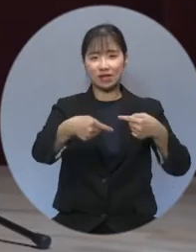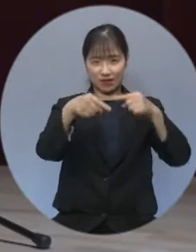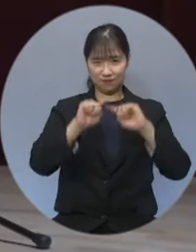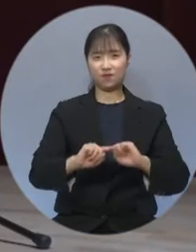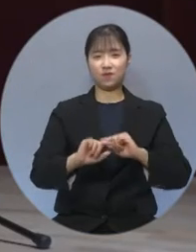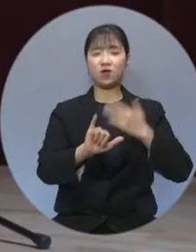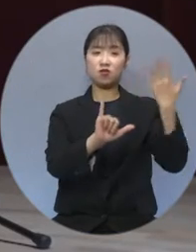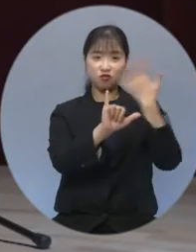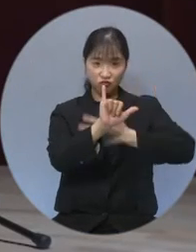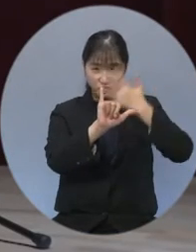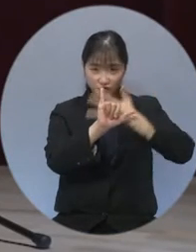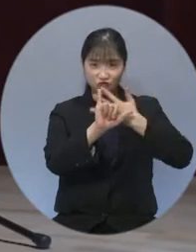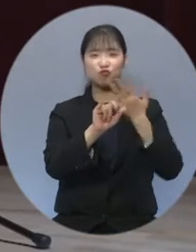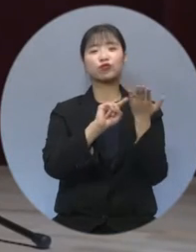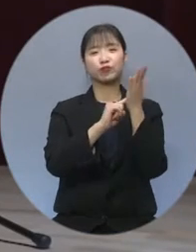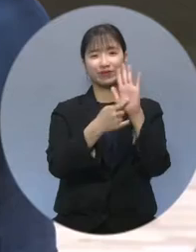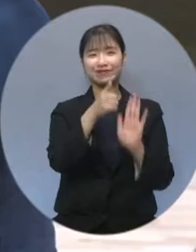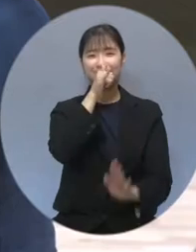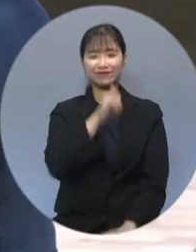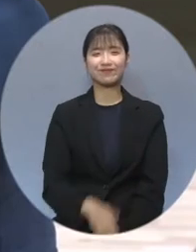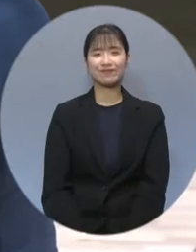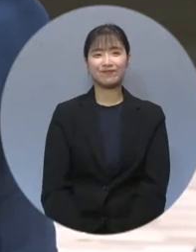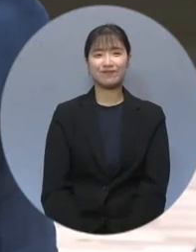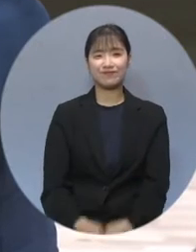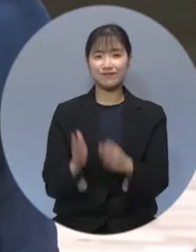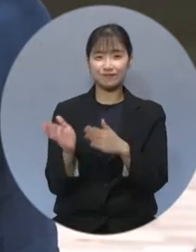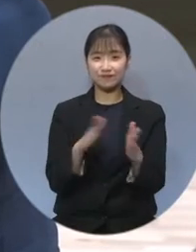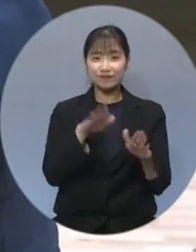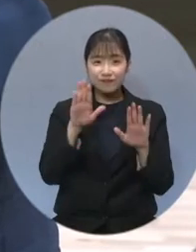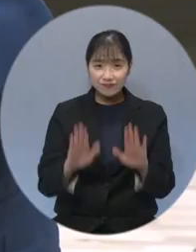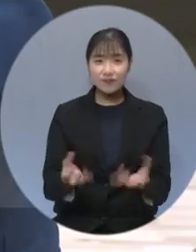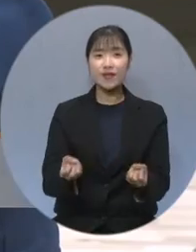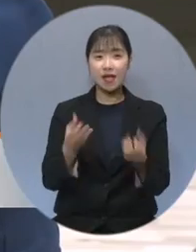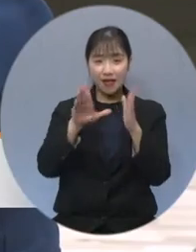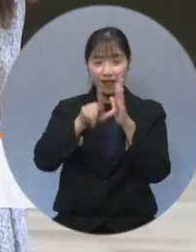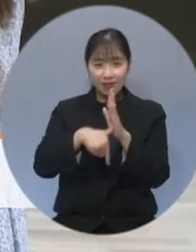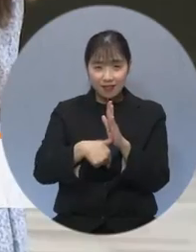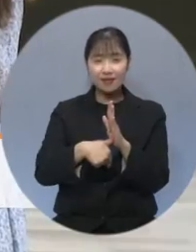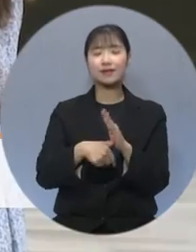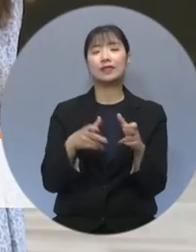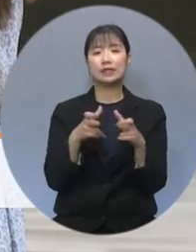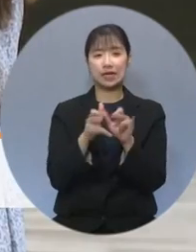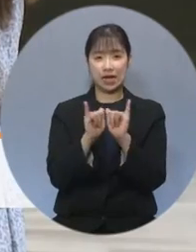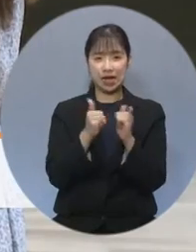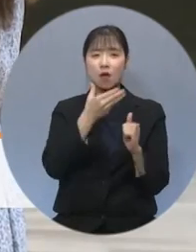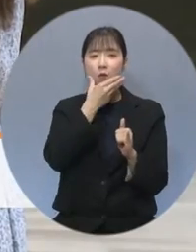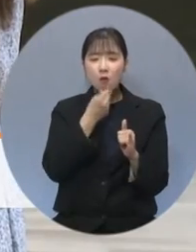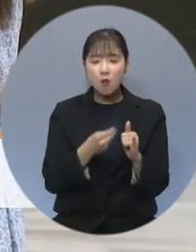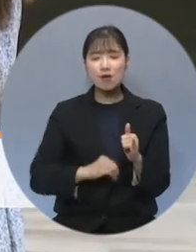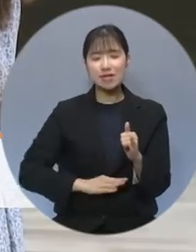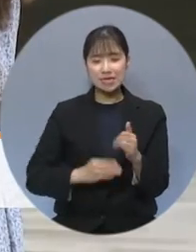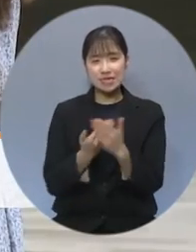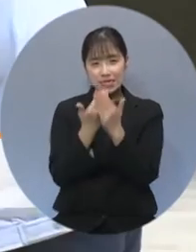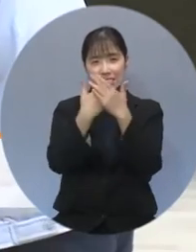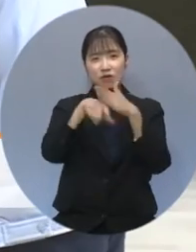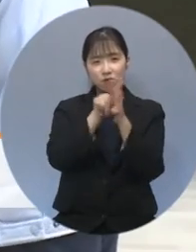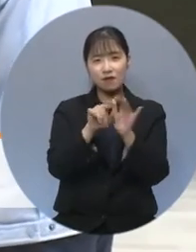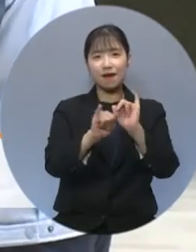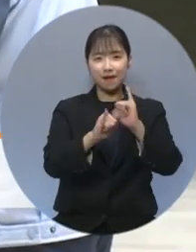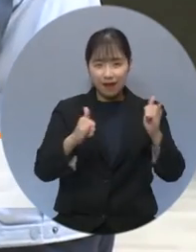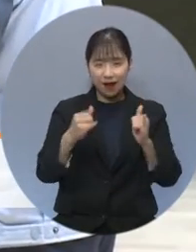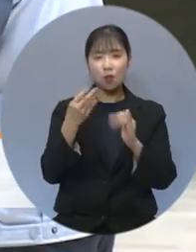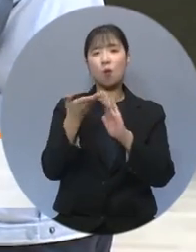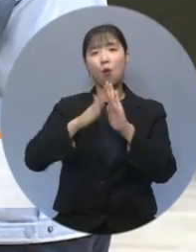유튜브 채널을 통해 생중계했습니다. 한편 이번 행사에서 장애인 복지 증진에 기여한 민간인과